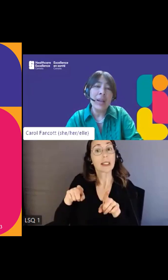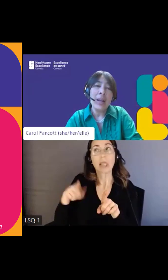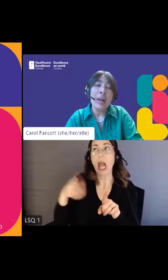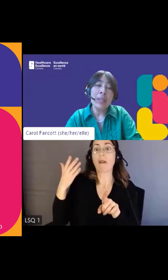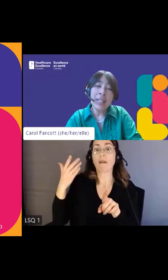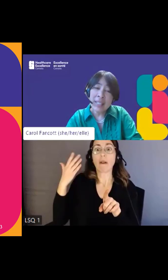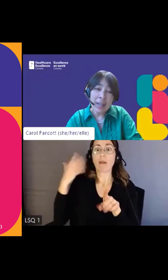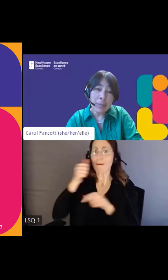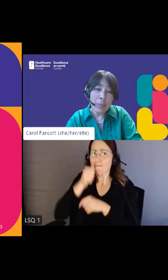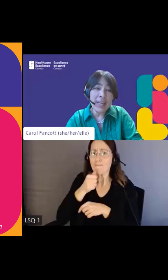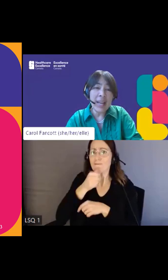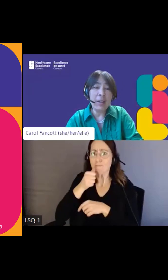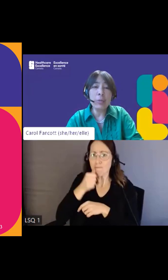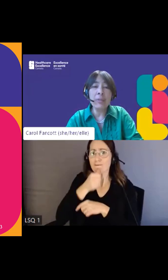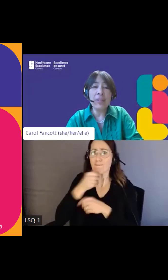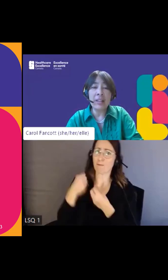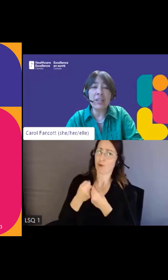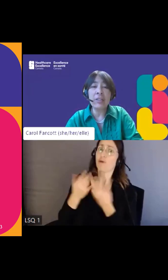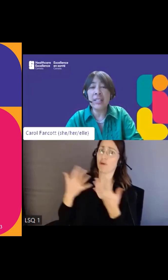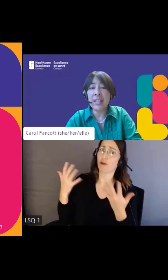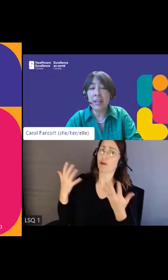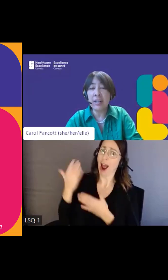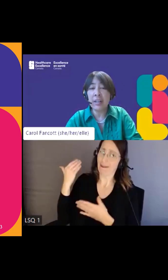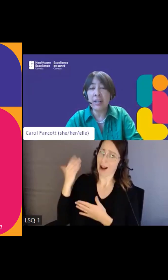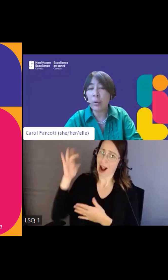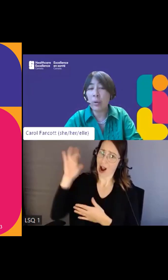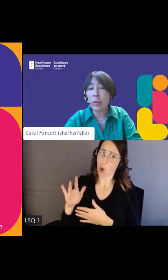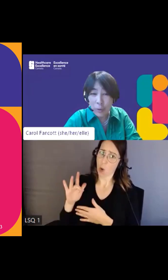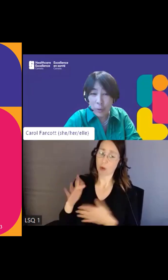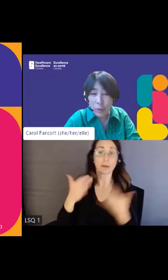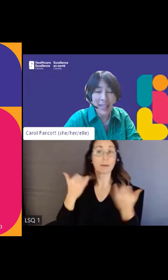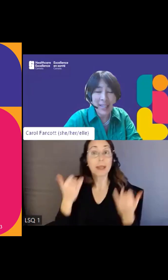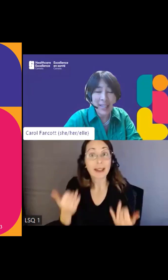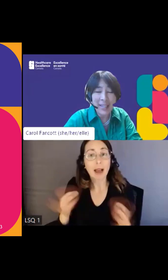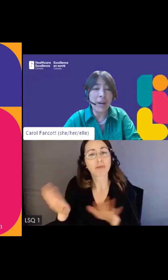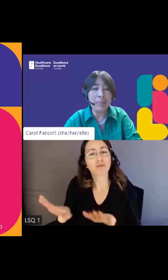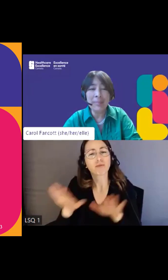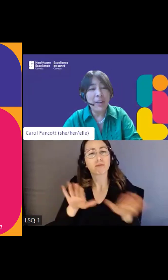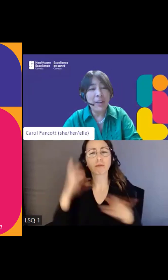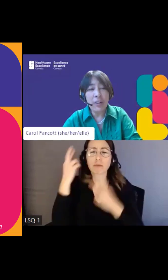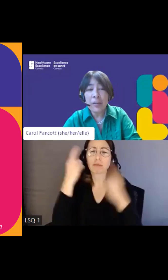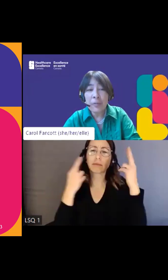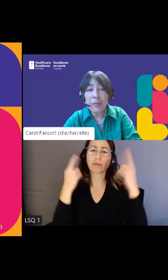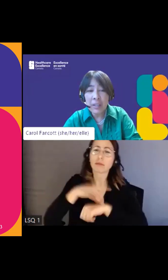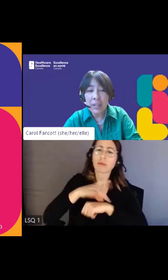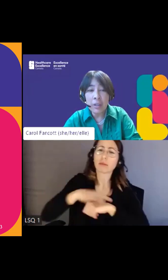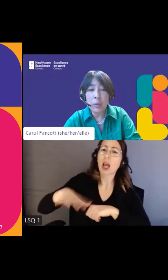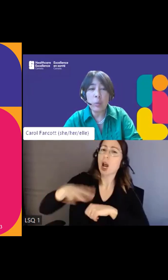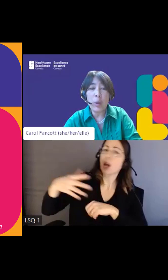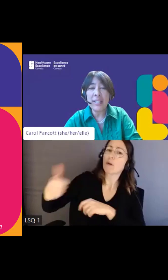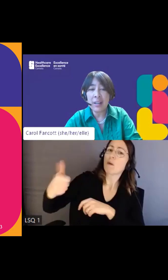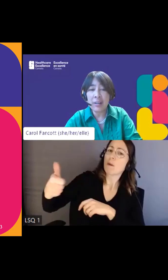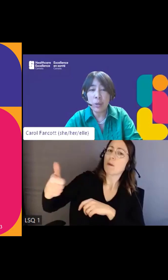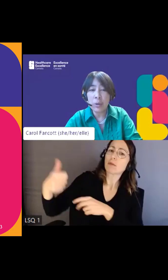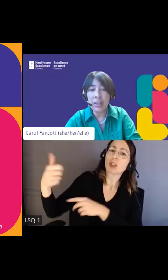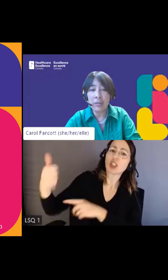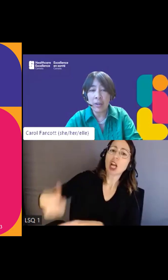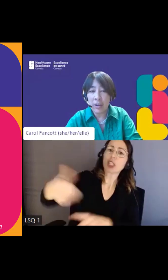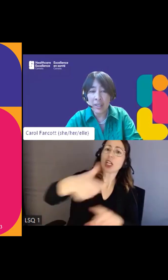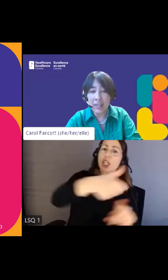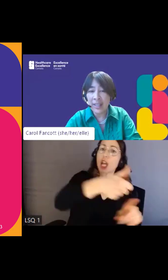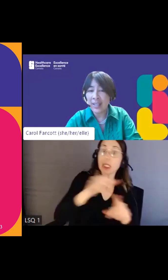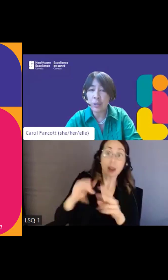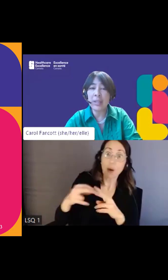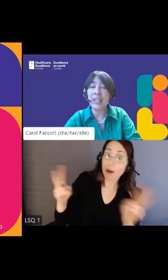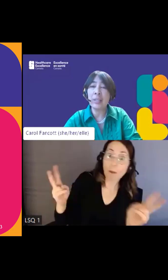réfléchir aussi au territoire d'où vous nous rejoignez. Si vous ne connaissez pas le territoire sur lequel vous vous trouvez et l'histoire